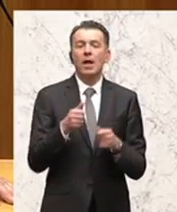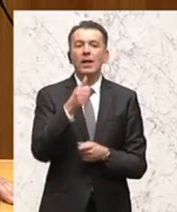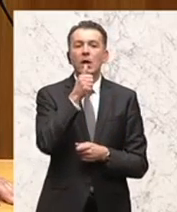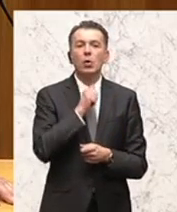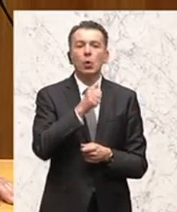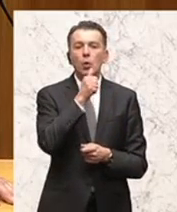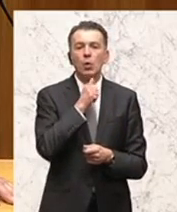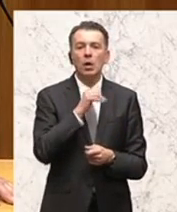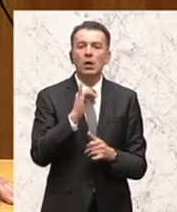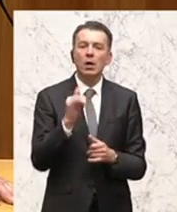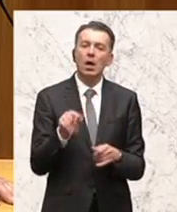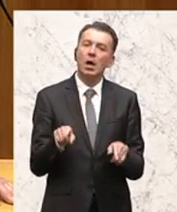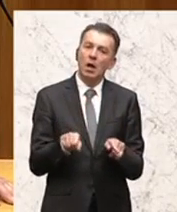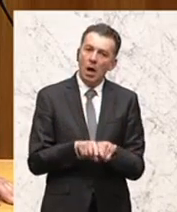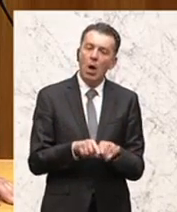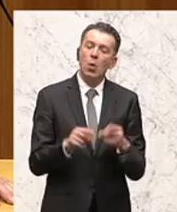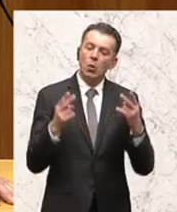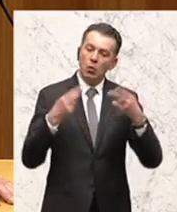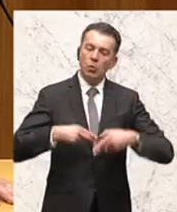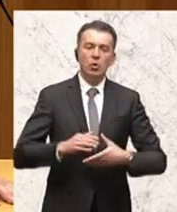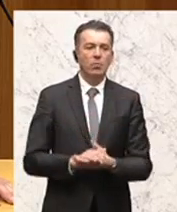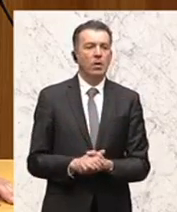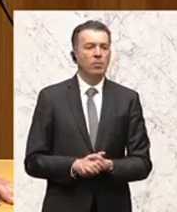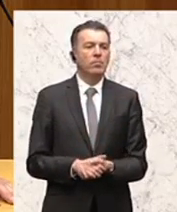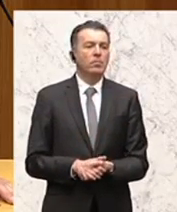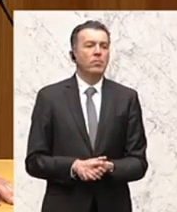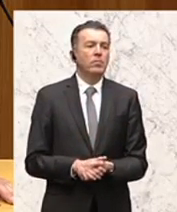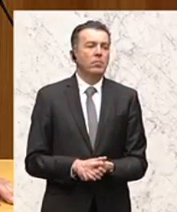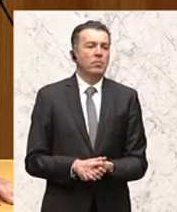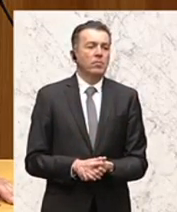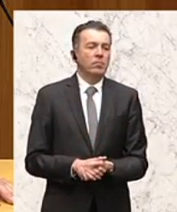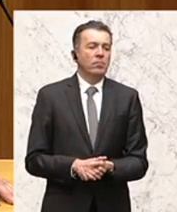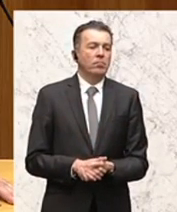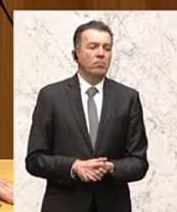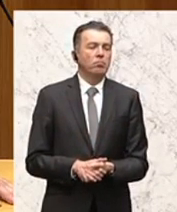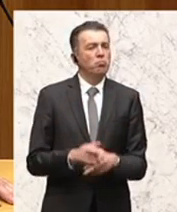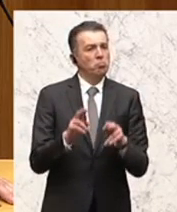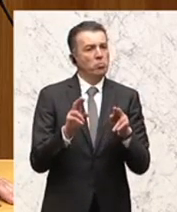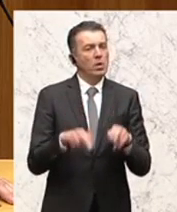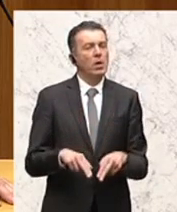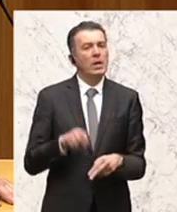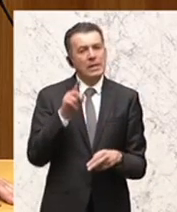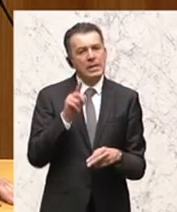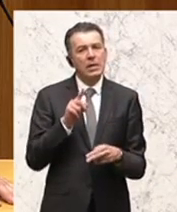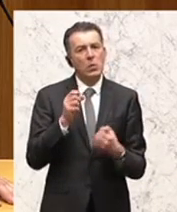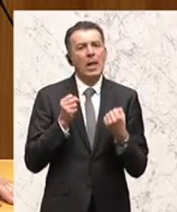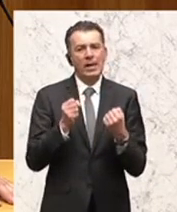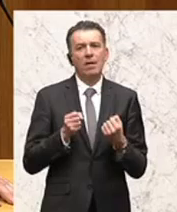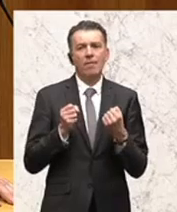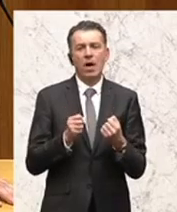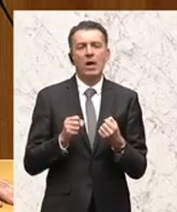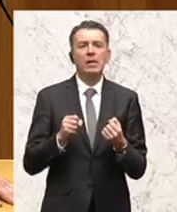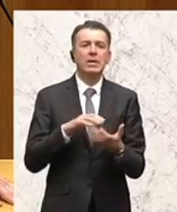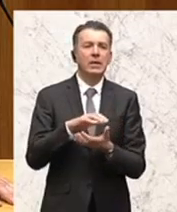Grünen, ja, auch da werden wir da zustimmen. Der hat seine Berechtigung, und die sexuelle Gewalt